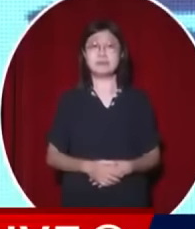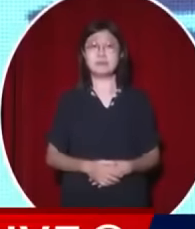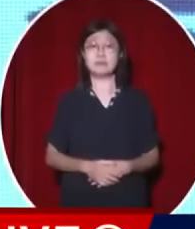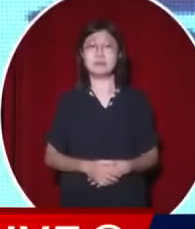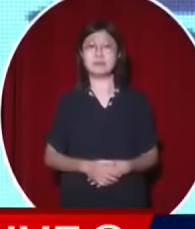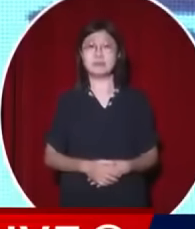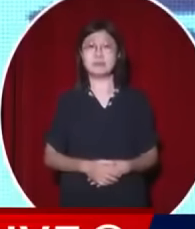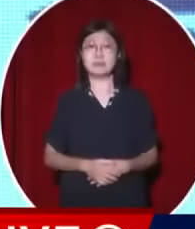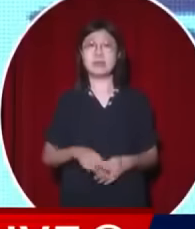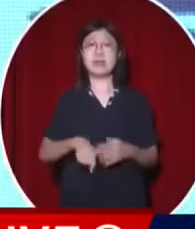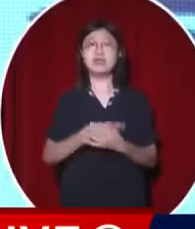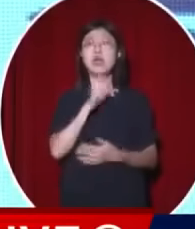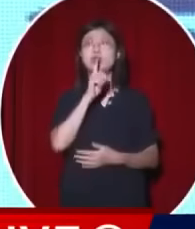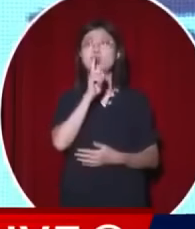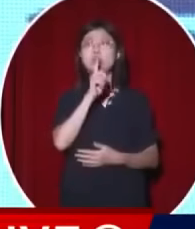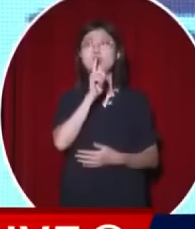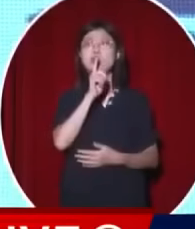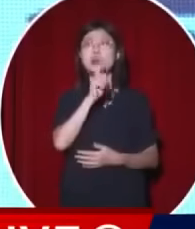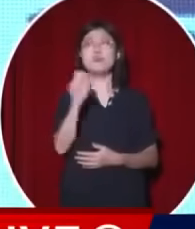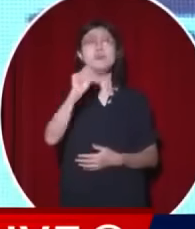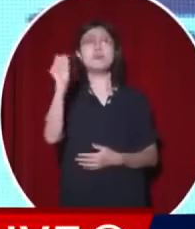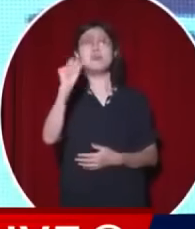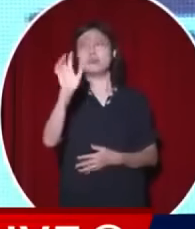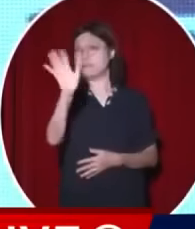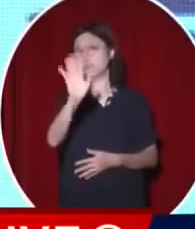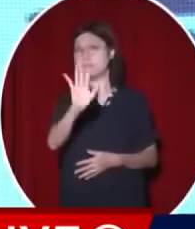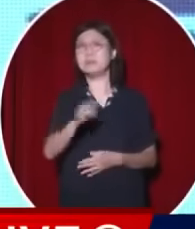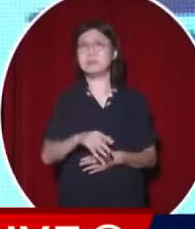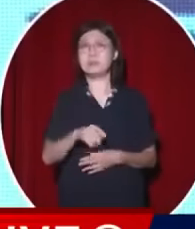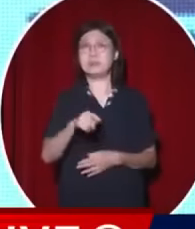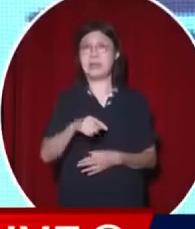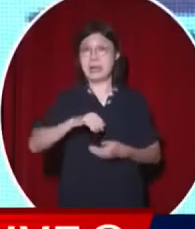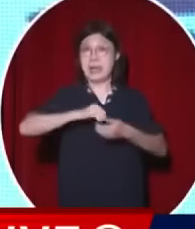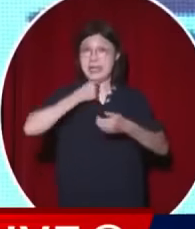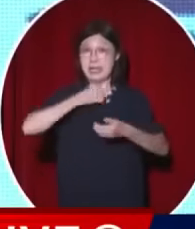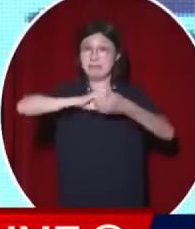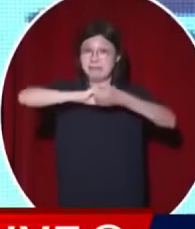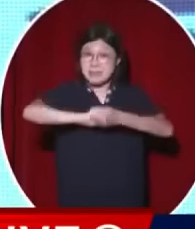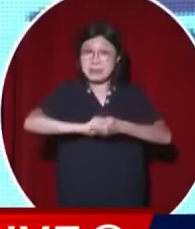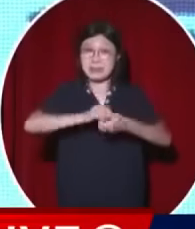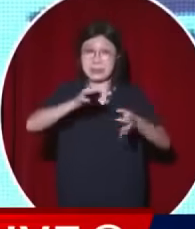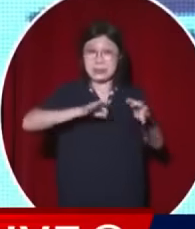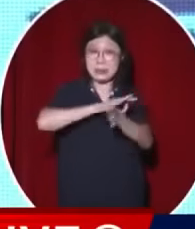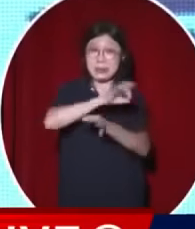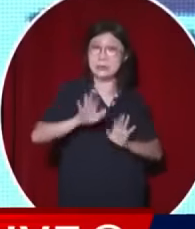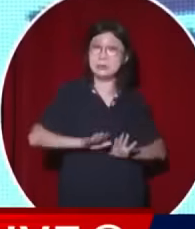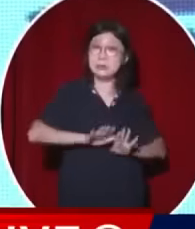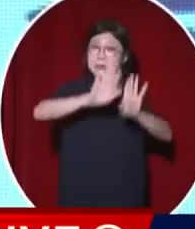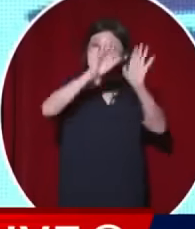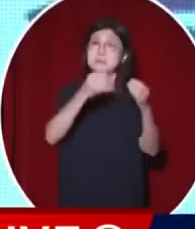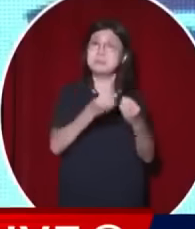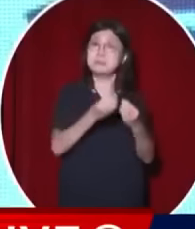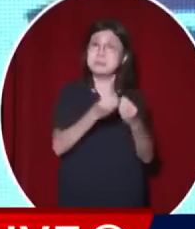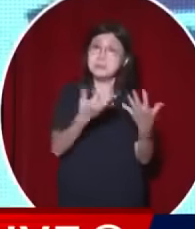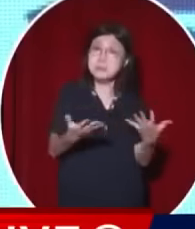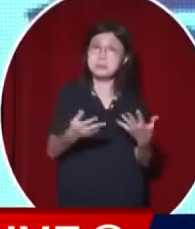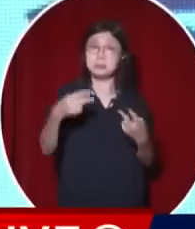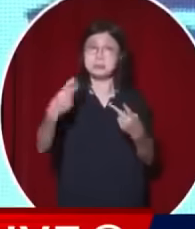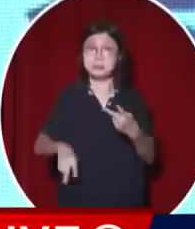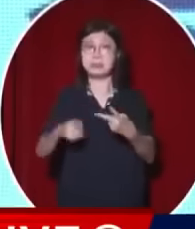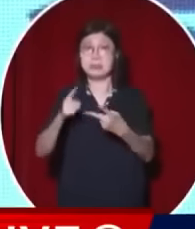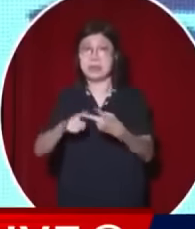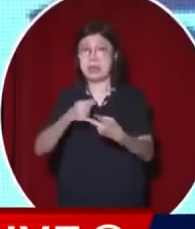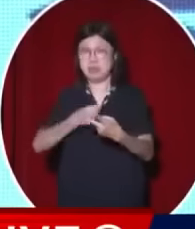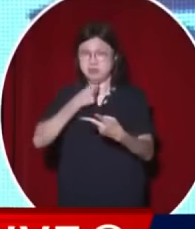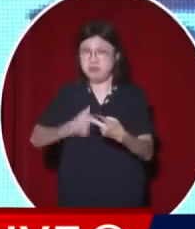也不能只是嘴巴说说而已。除了拟定振兴经济计划，还要有彻底执